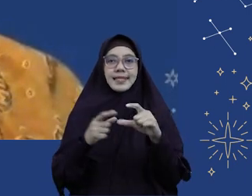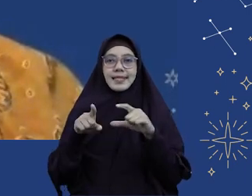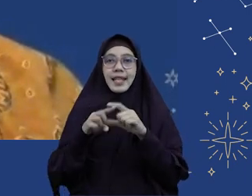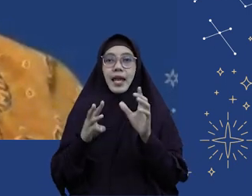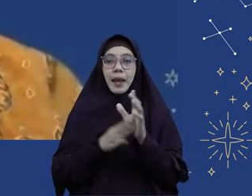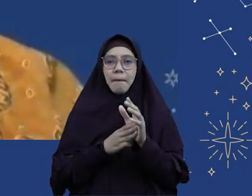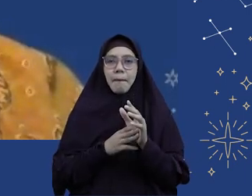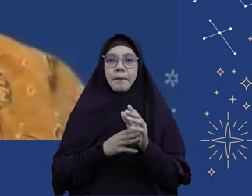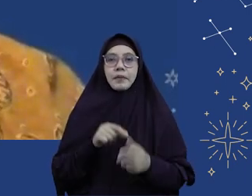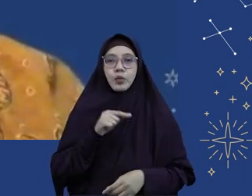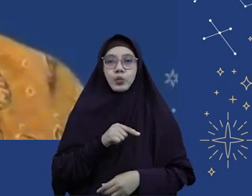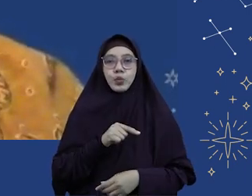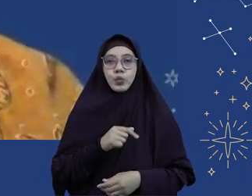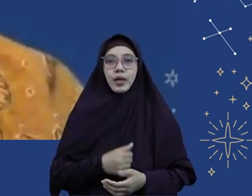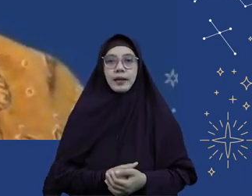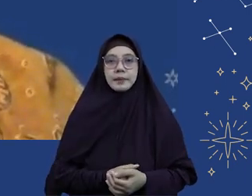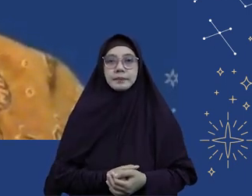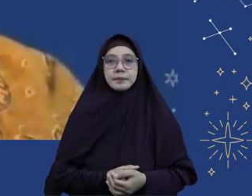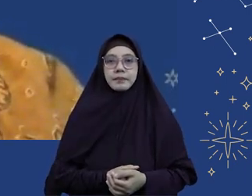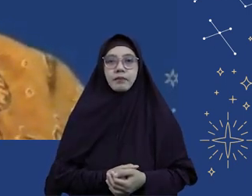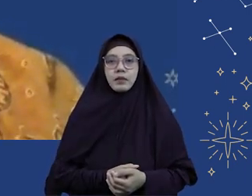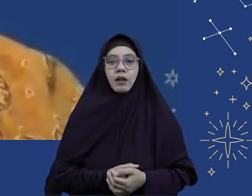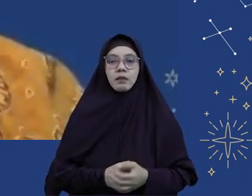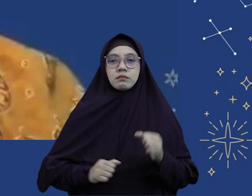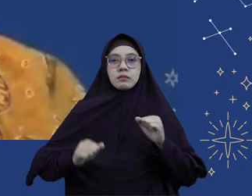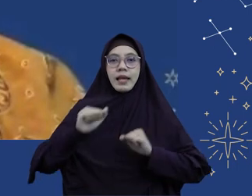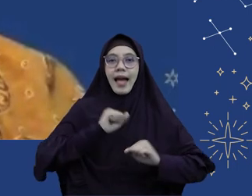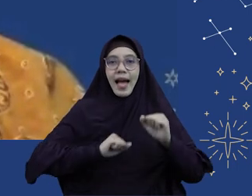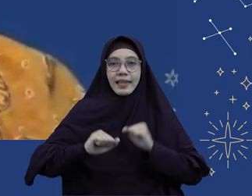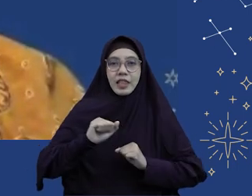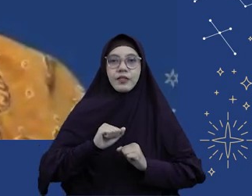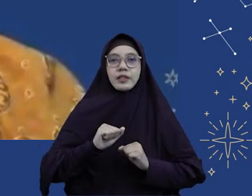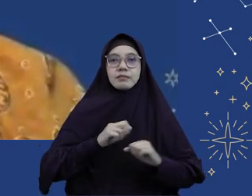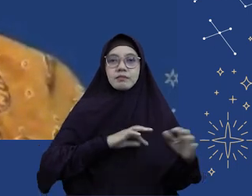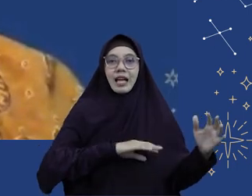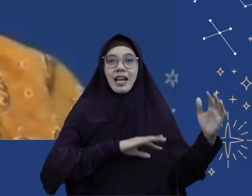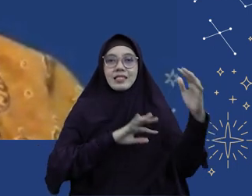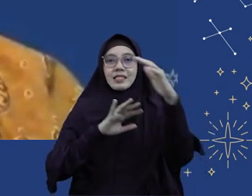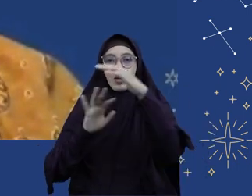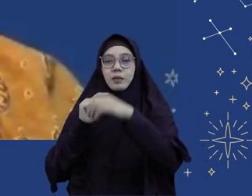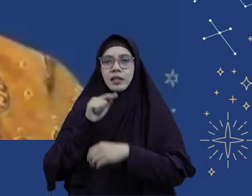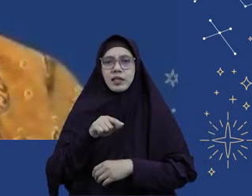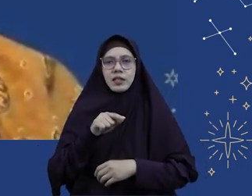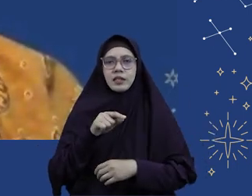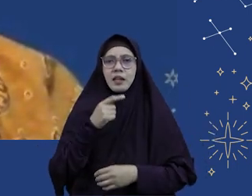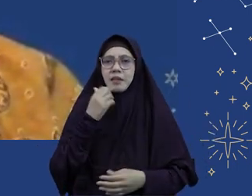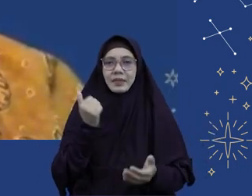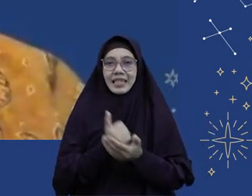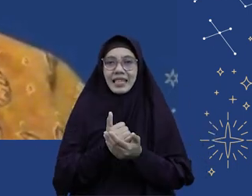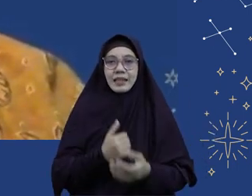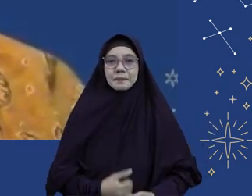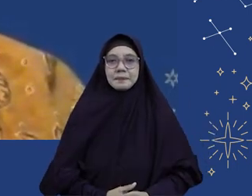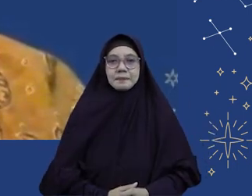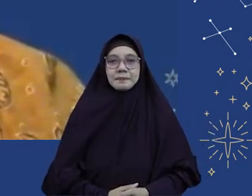untuk menjadi berkontribusi aktif di bidang ini menjadi satu isu yang sangat penting